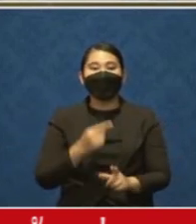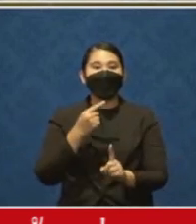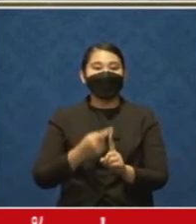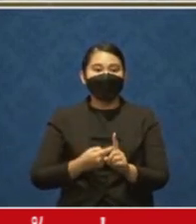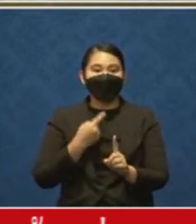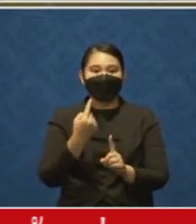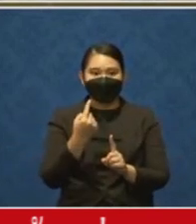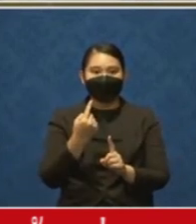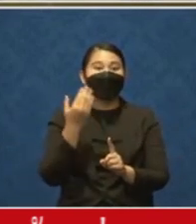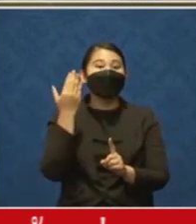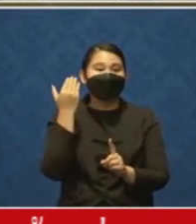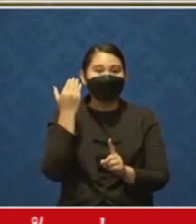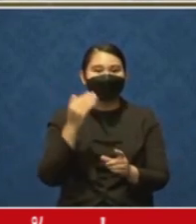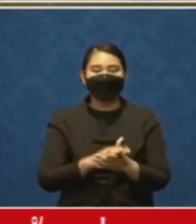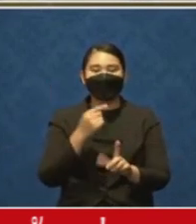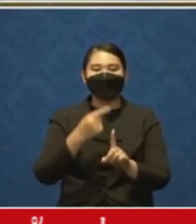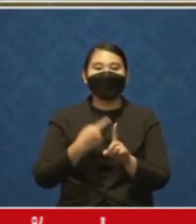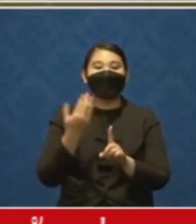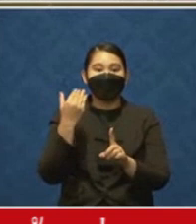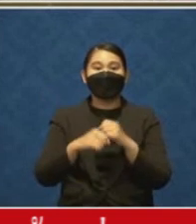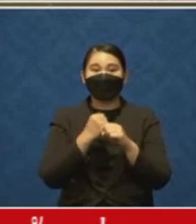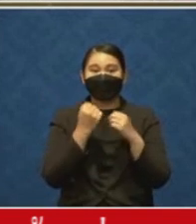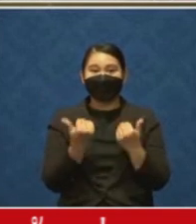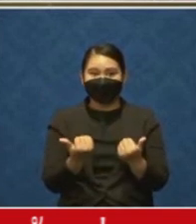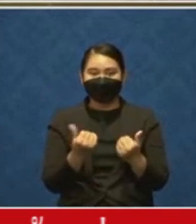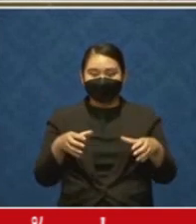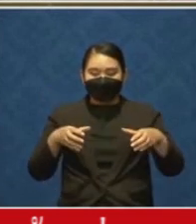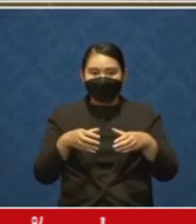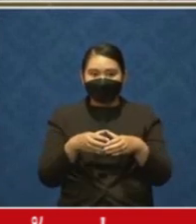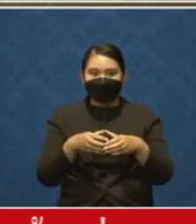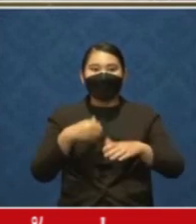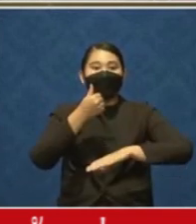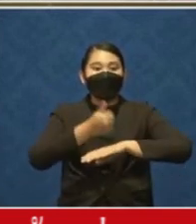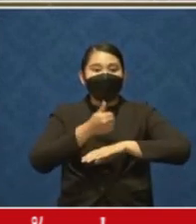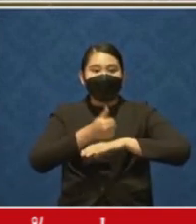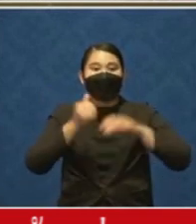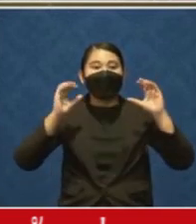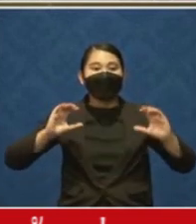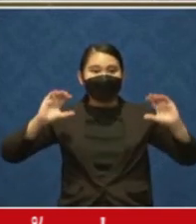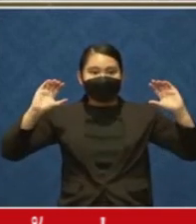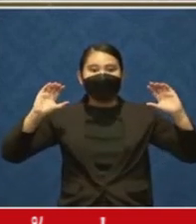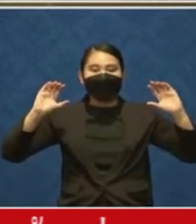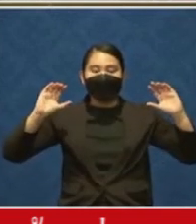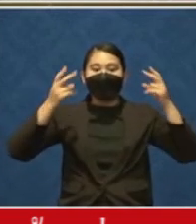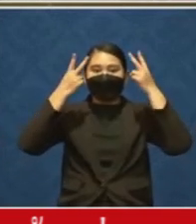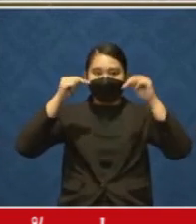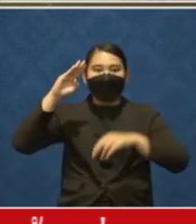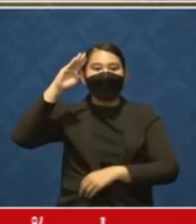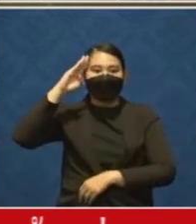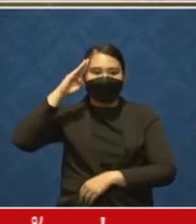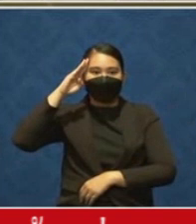เมื่อต้นเดือนมกราที่ผ่านมานะครับปีนี้ครับคณะรัฐมนตรีที่มีพลเอกประยุทธ์เป็นหัวหน้ารัฐบาล